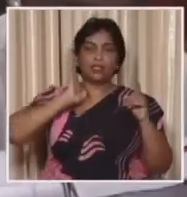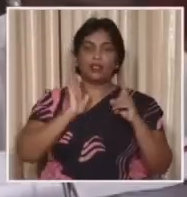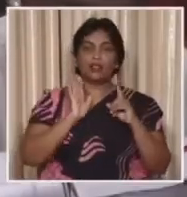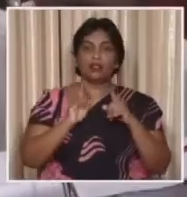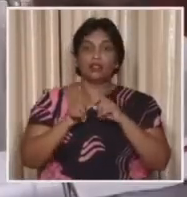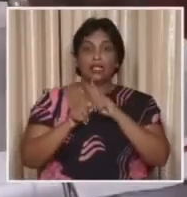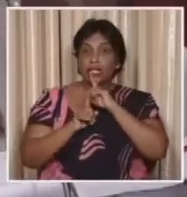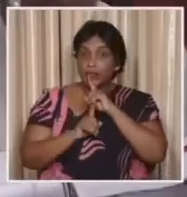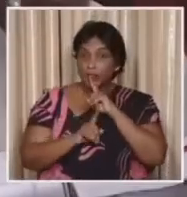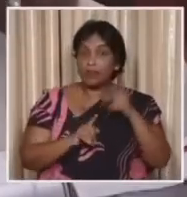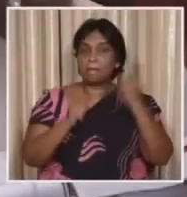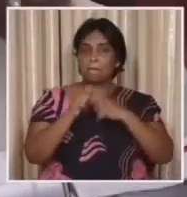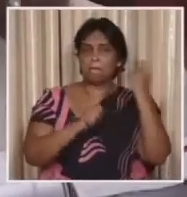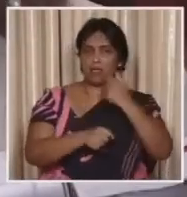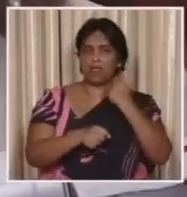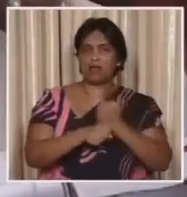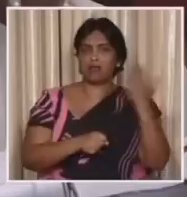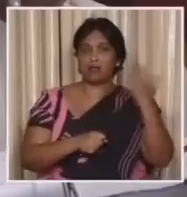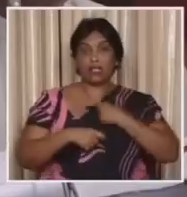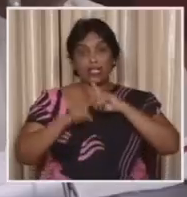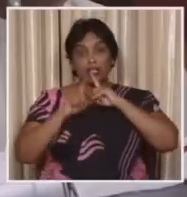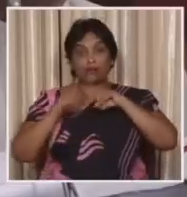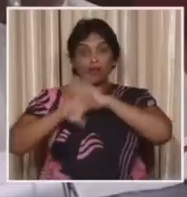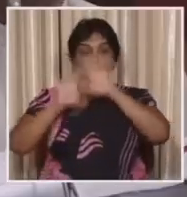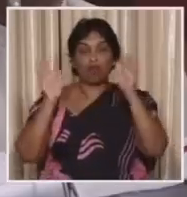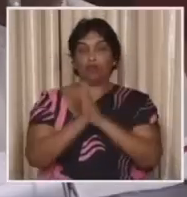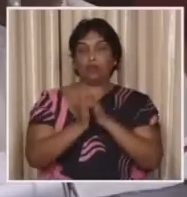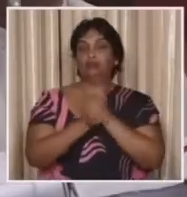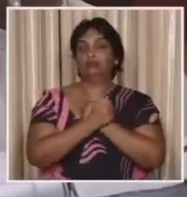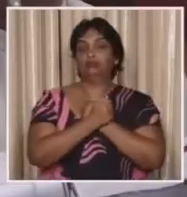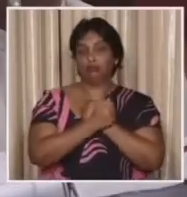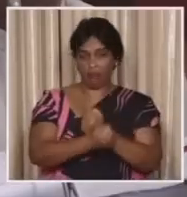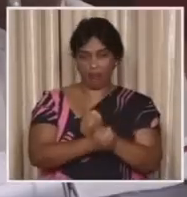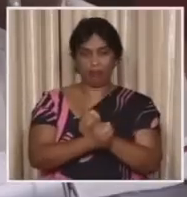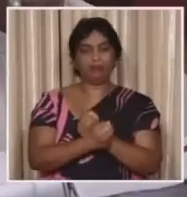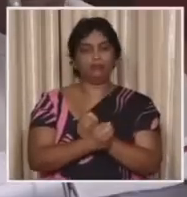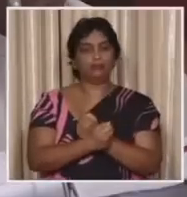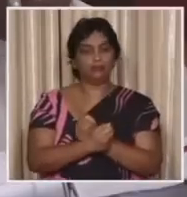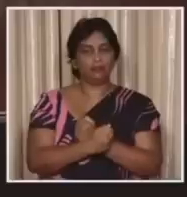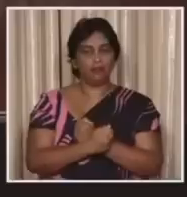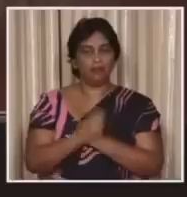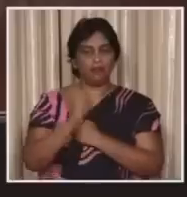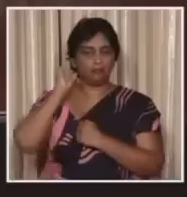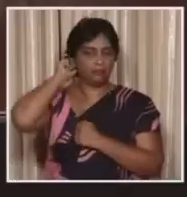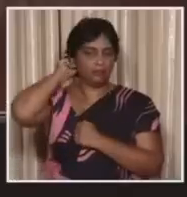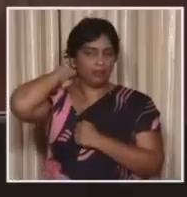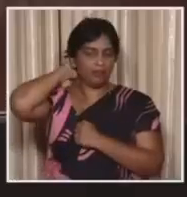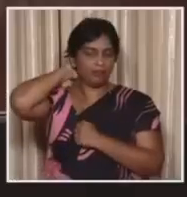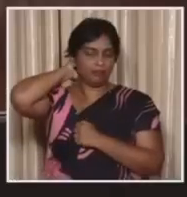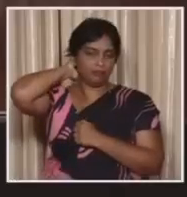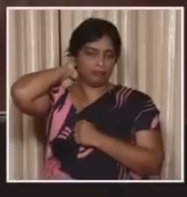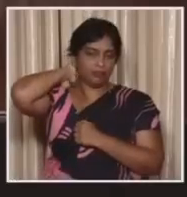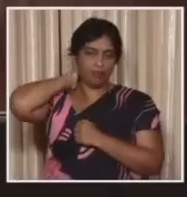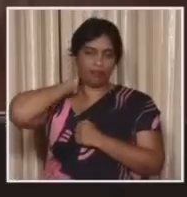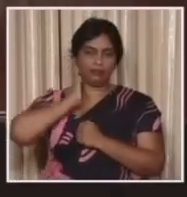කට ඇරියනක් මේ පැත්තේ විශාල ප්‍රතිකර හිරිය යන්න වෙනවා. හොඳයි හරි. හෙට අපා මැතුමා දෙවෙනි ප්‍රශ්නේ අහන්න